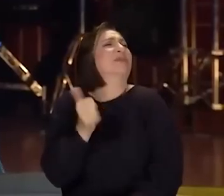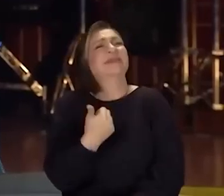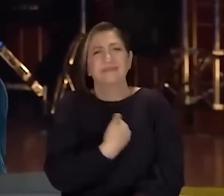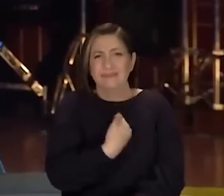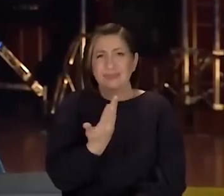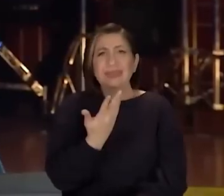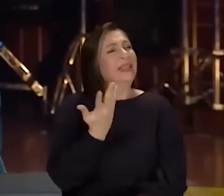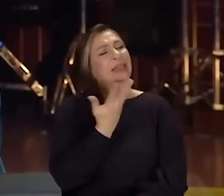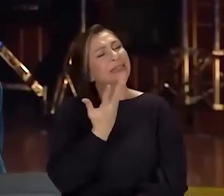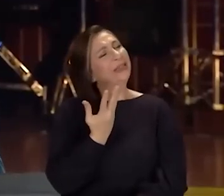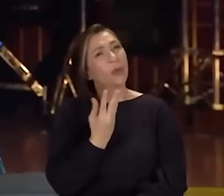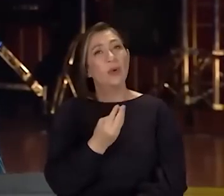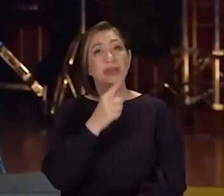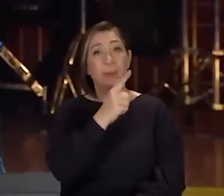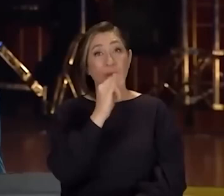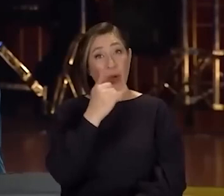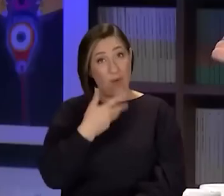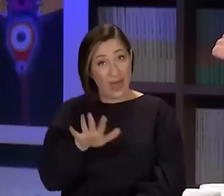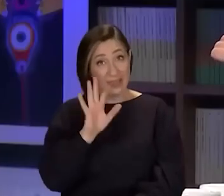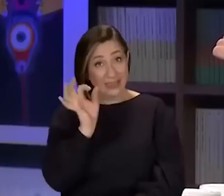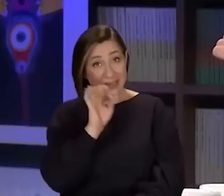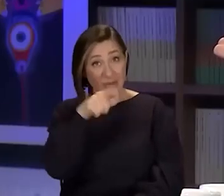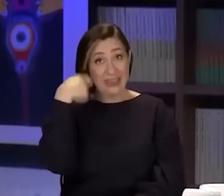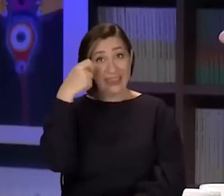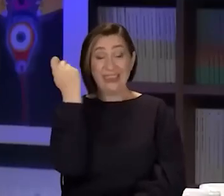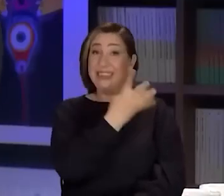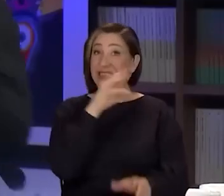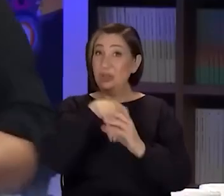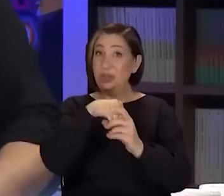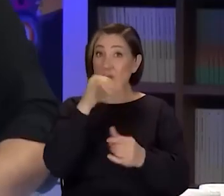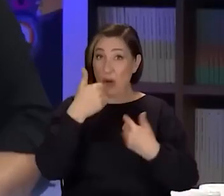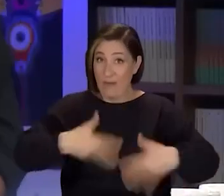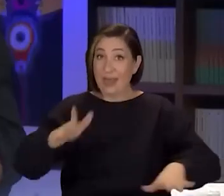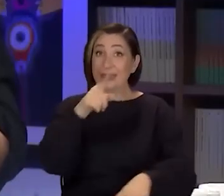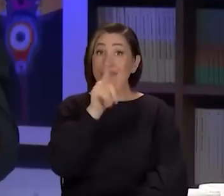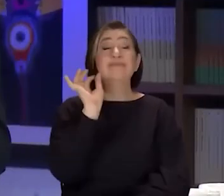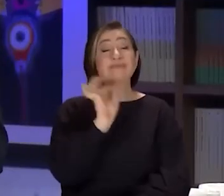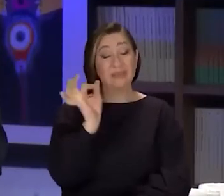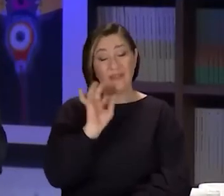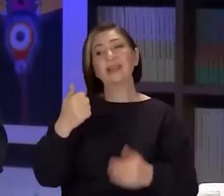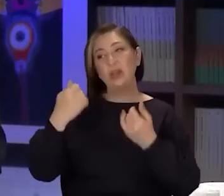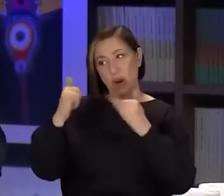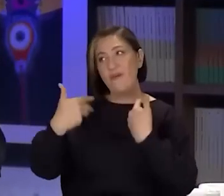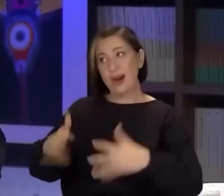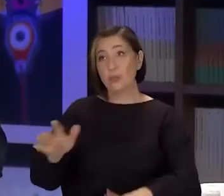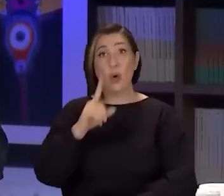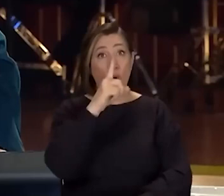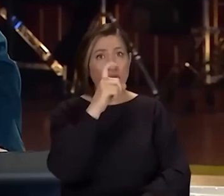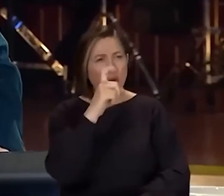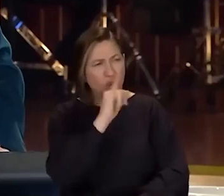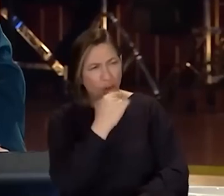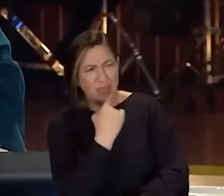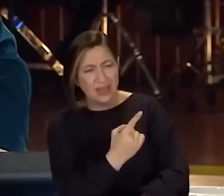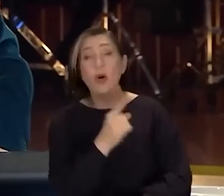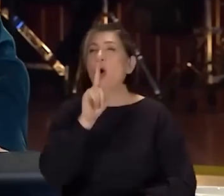nasıl olur? Nasıl gidiyor? Sen bir de kilo verdin değil mi o dizi için? Bu kilo vermiş halin. Bu kilo vermiş halim abi, aynen. Ya 19 kilo mu